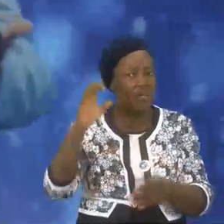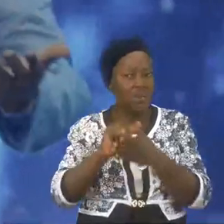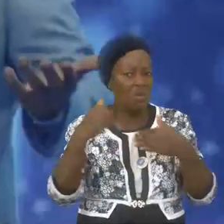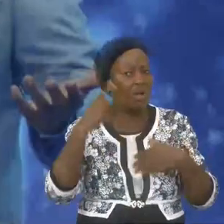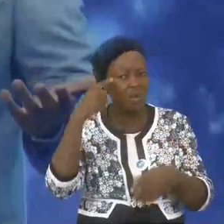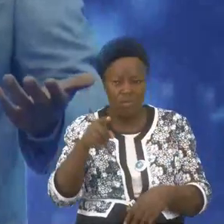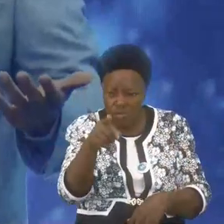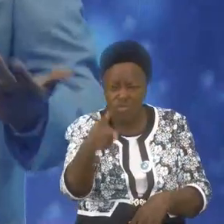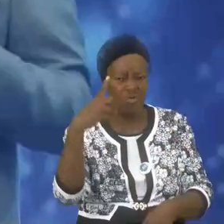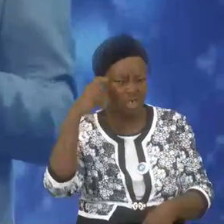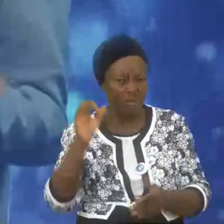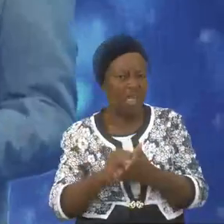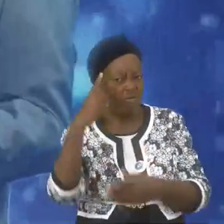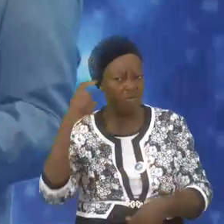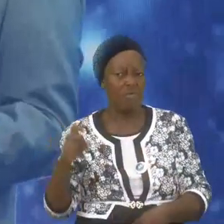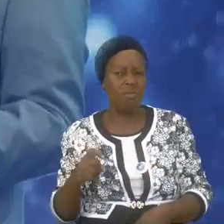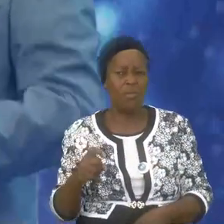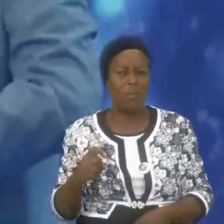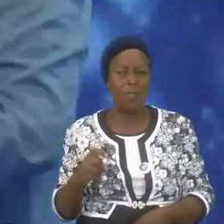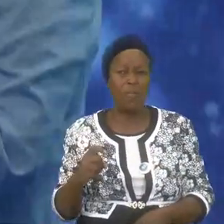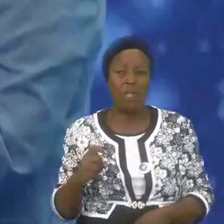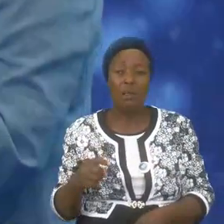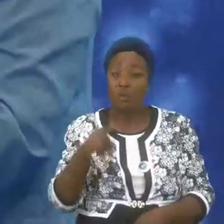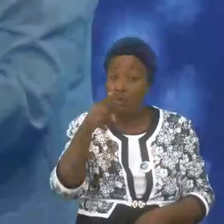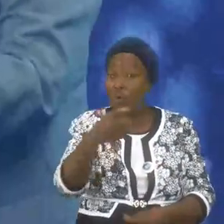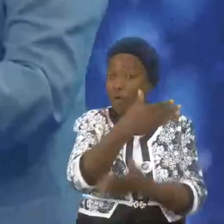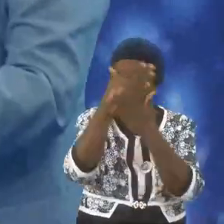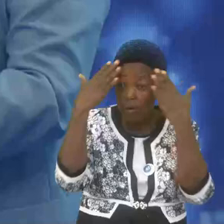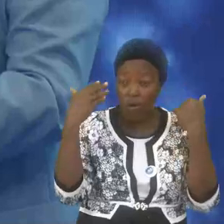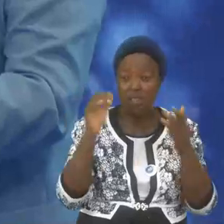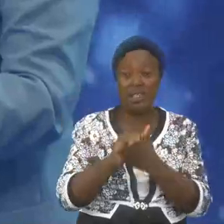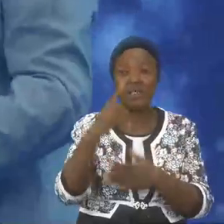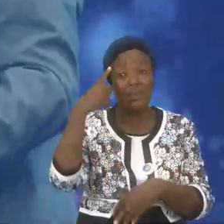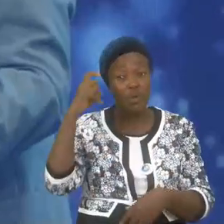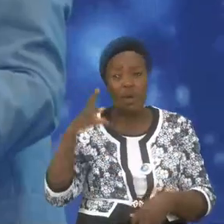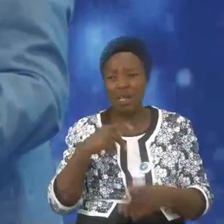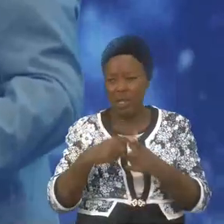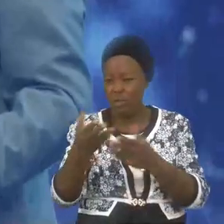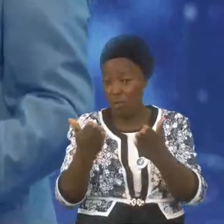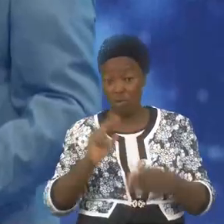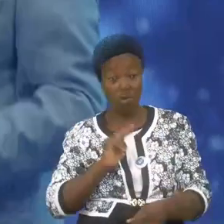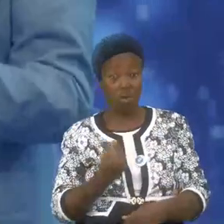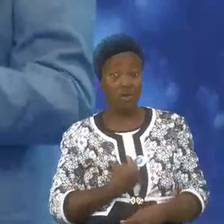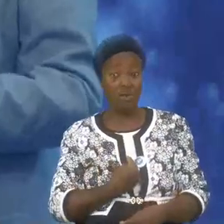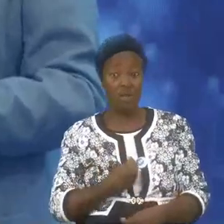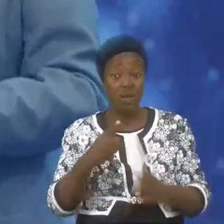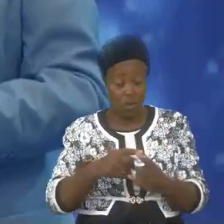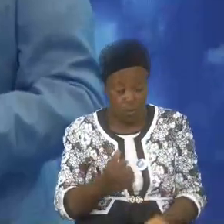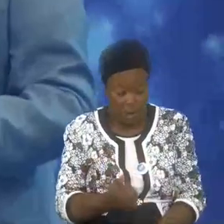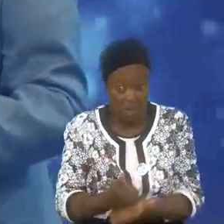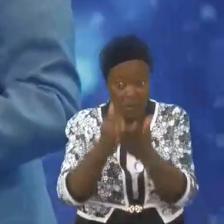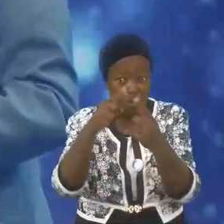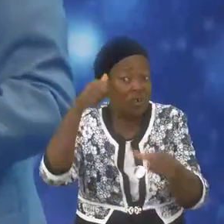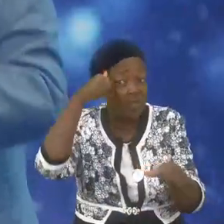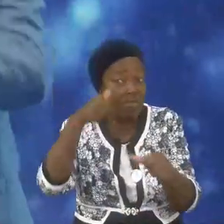as eu. C'est toi qui as fait le rêve. C'est toi qui as oublié. Et tu veux que